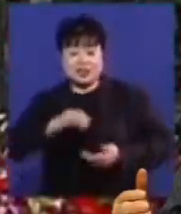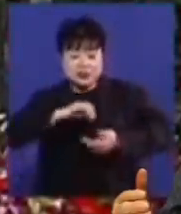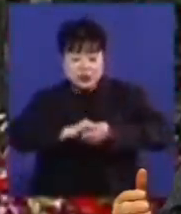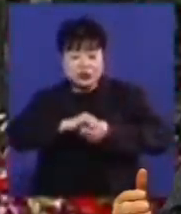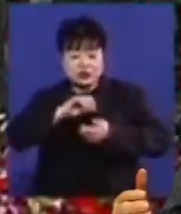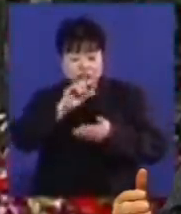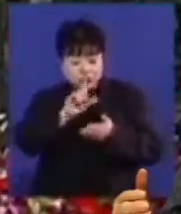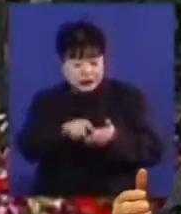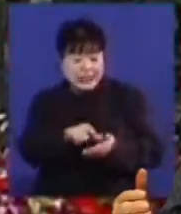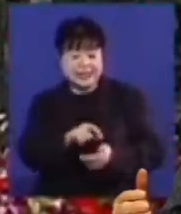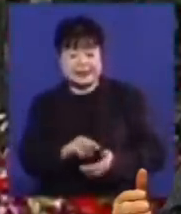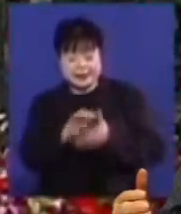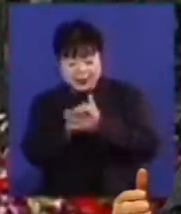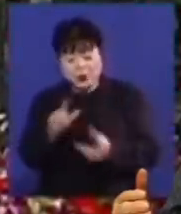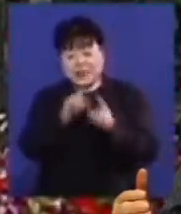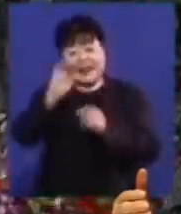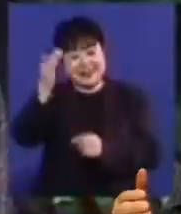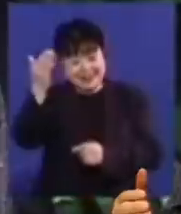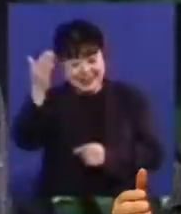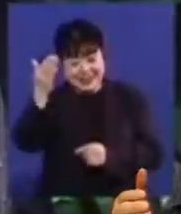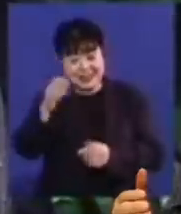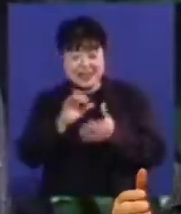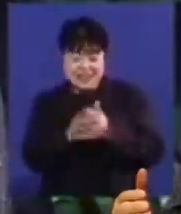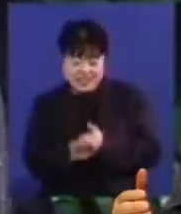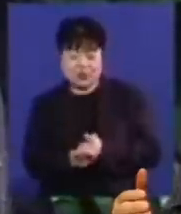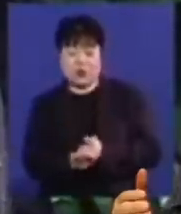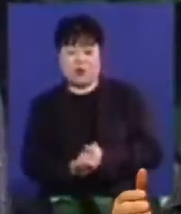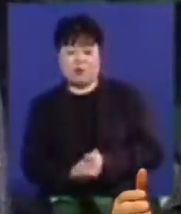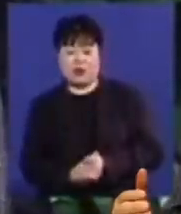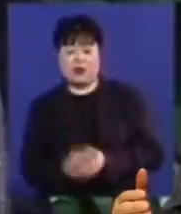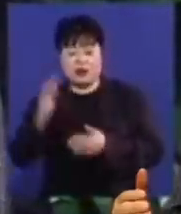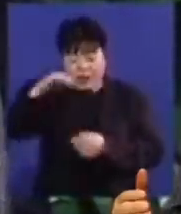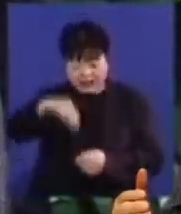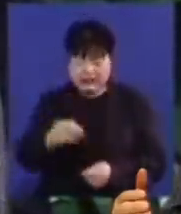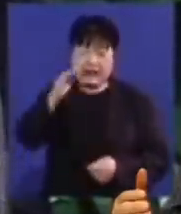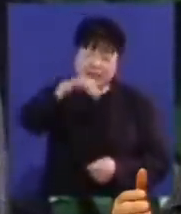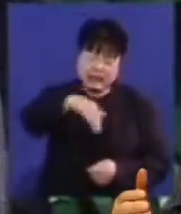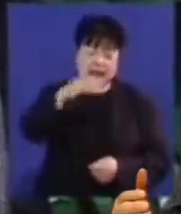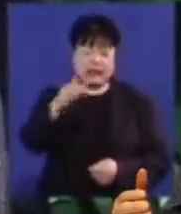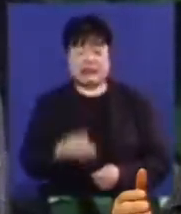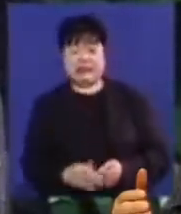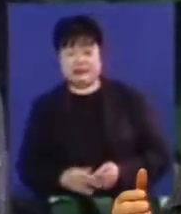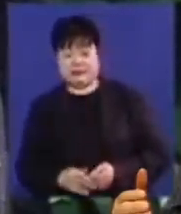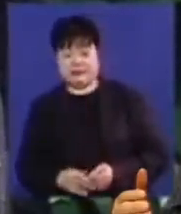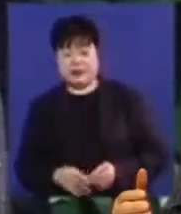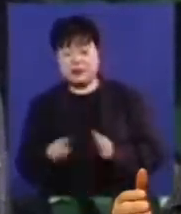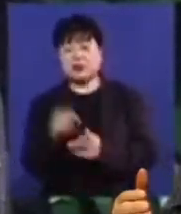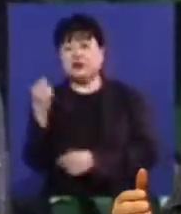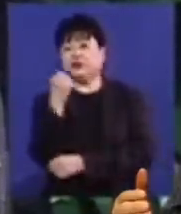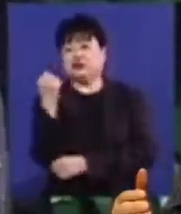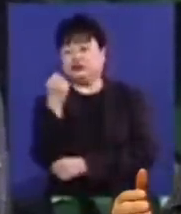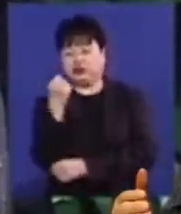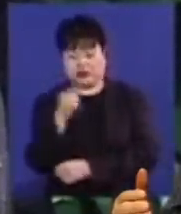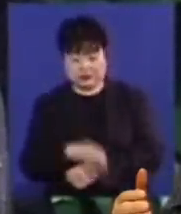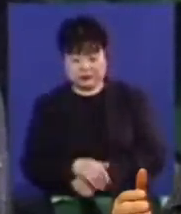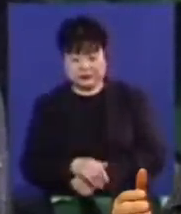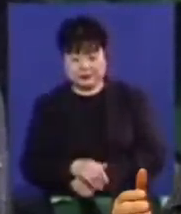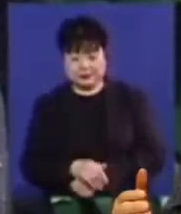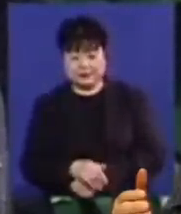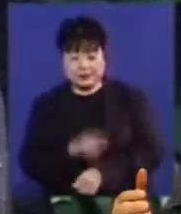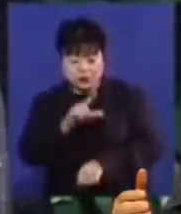되는데요. 기도를 했다가 말았다가 그러면 신앙이 흔들리기 시작하는 것입니다. 아주